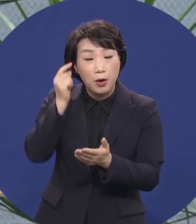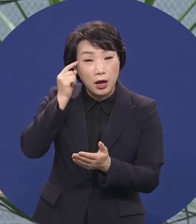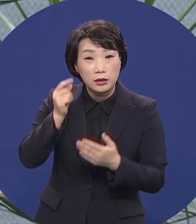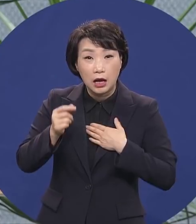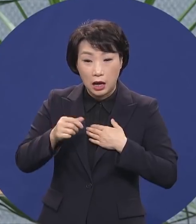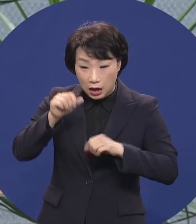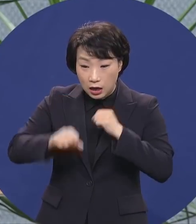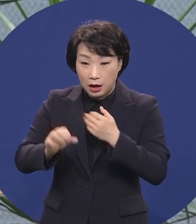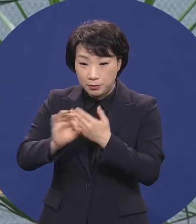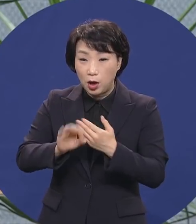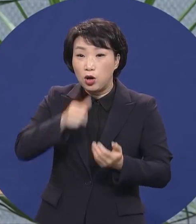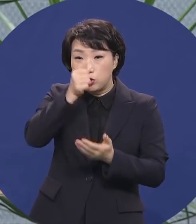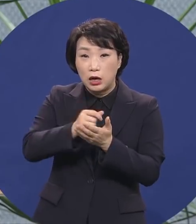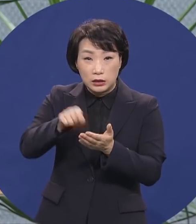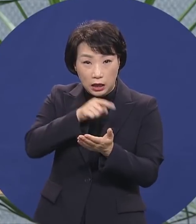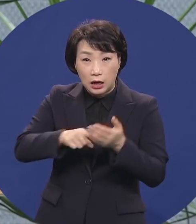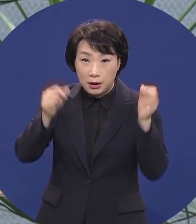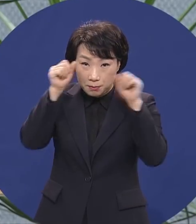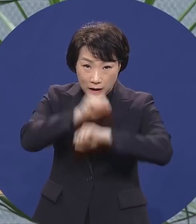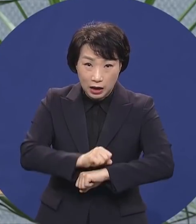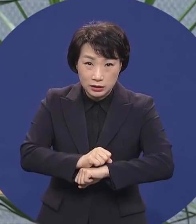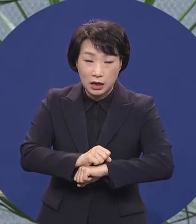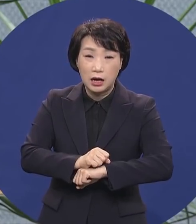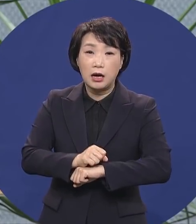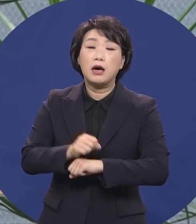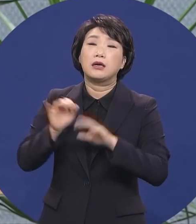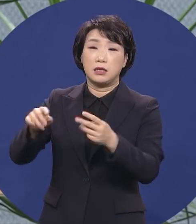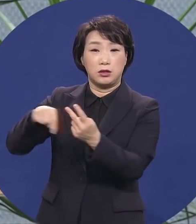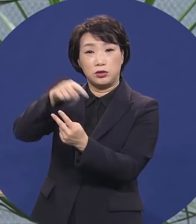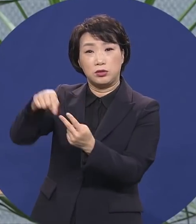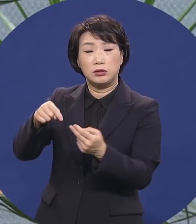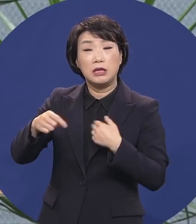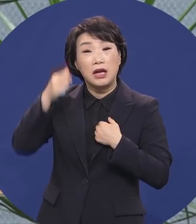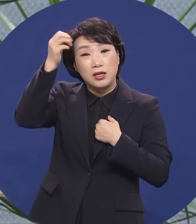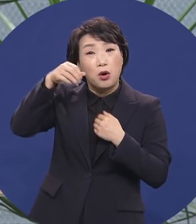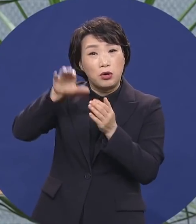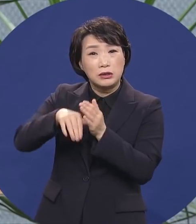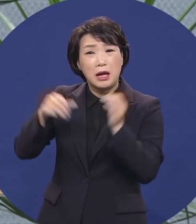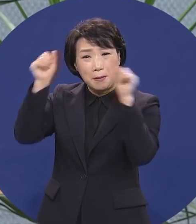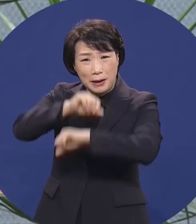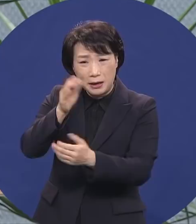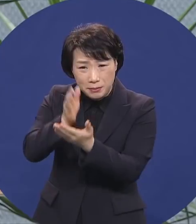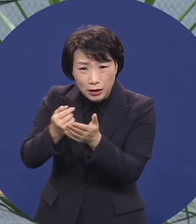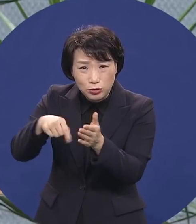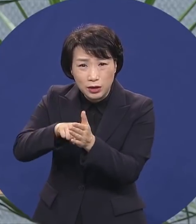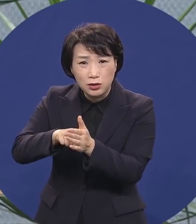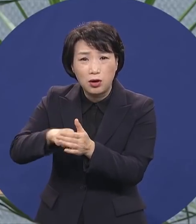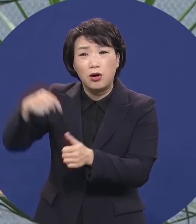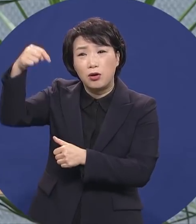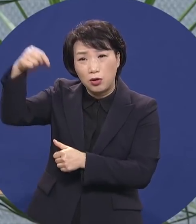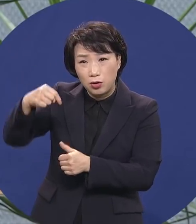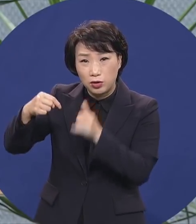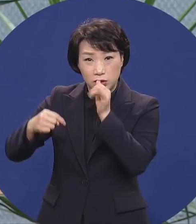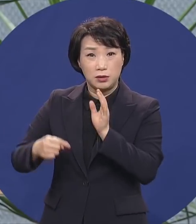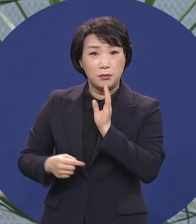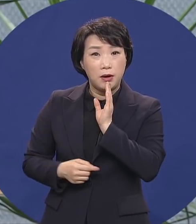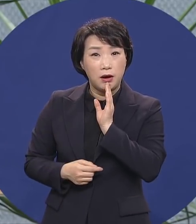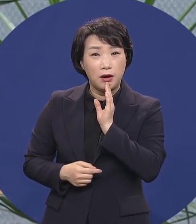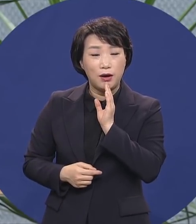망한다. 애타게 우리 영혼의 때가 망하지 않기 위해서 이렇게 말씀해